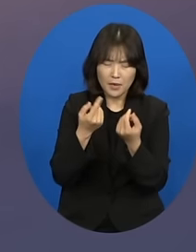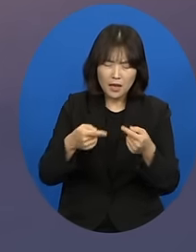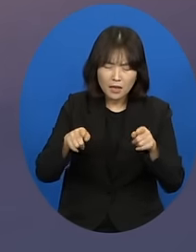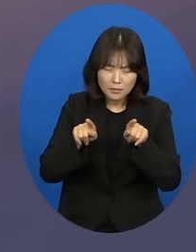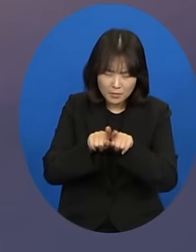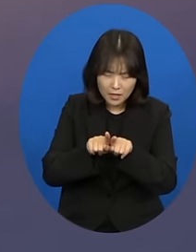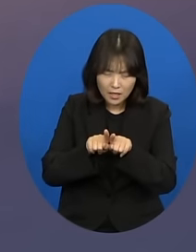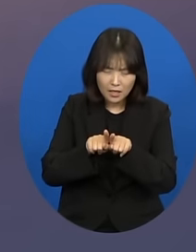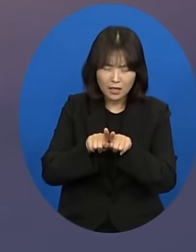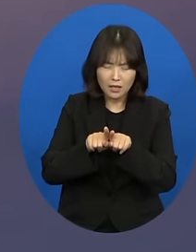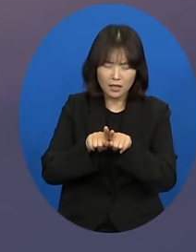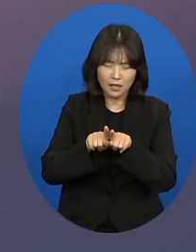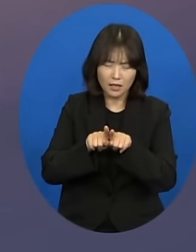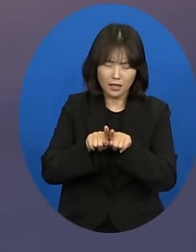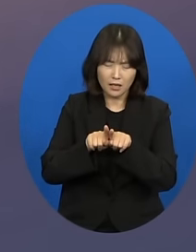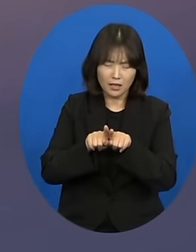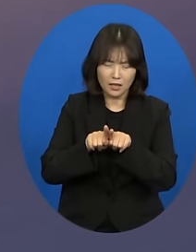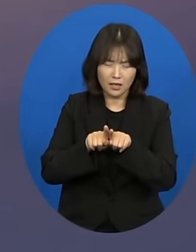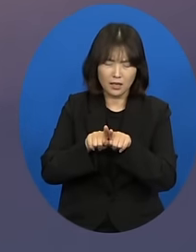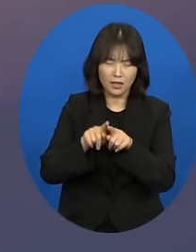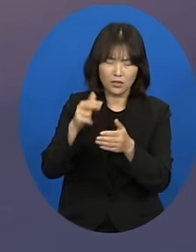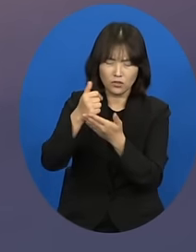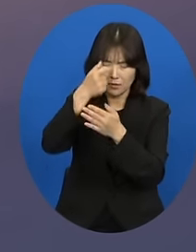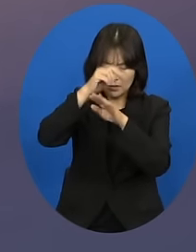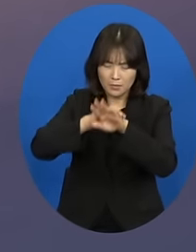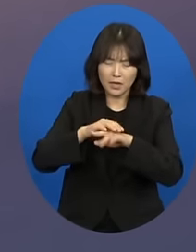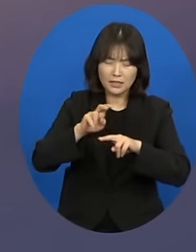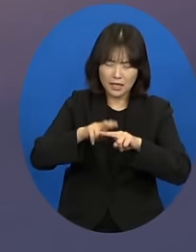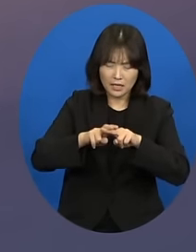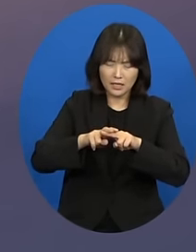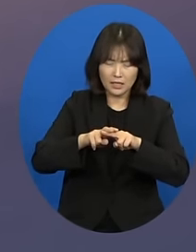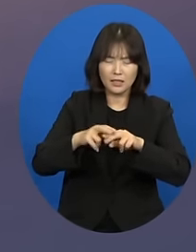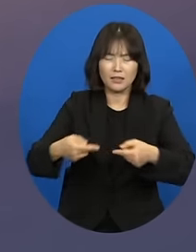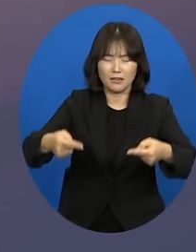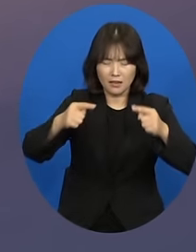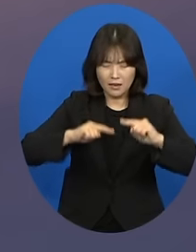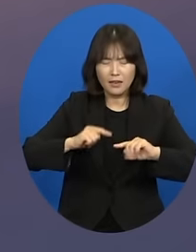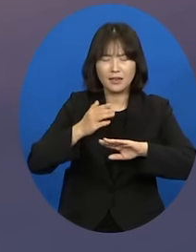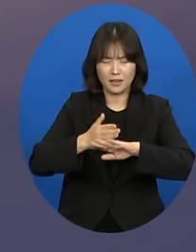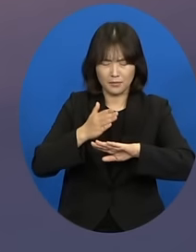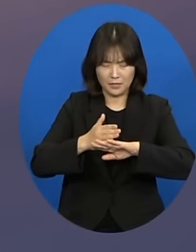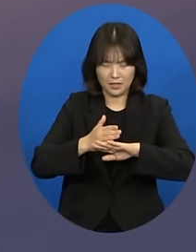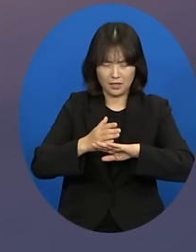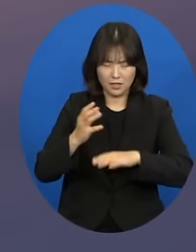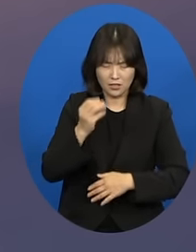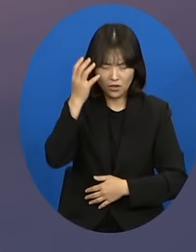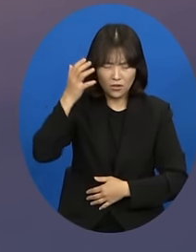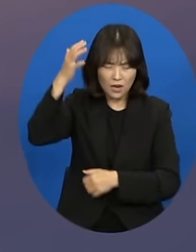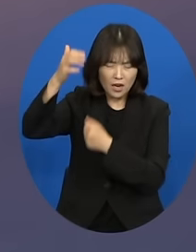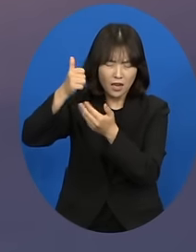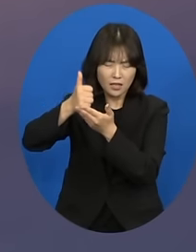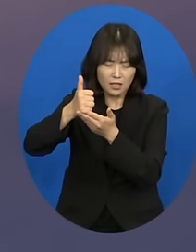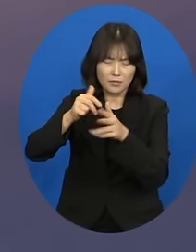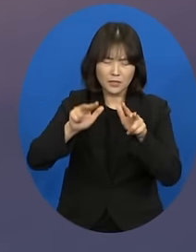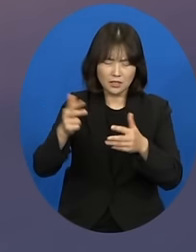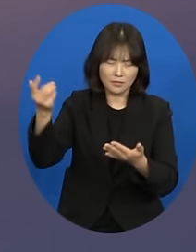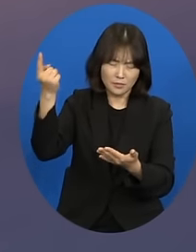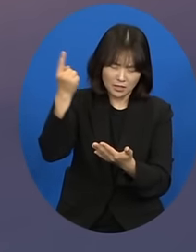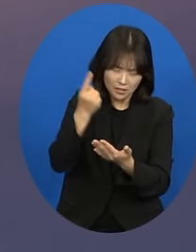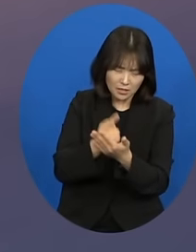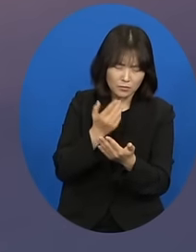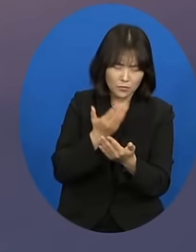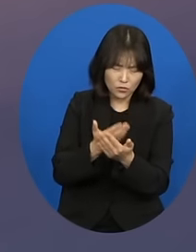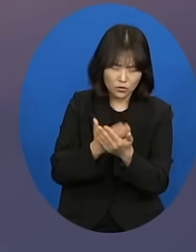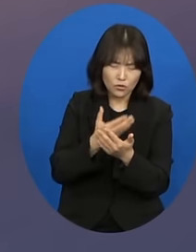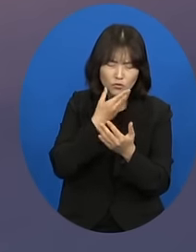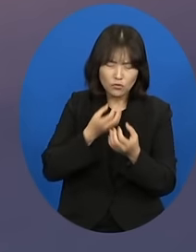구하는 이 자리에 있게 하셔서 감사합니다. 성령 하나님 이 시간 임하소서, 축복하소서,